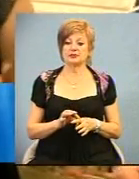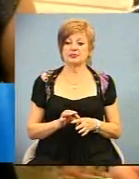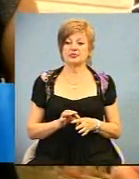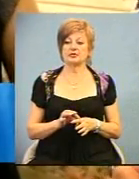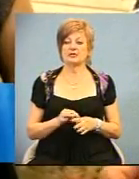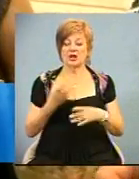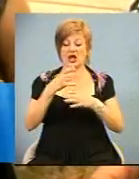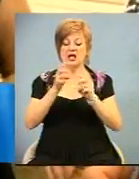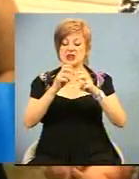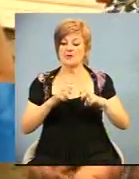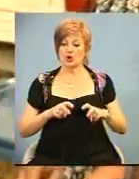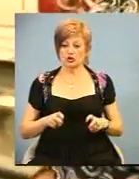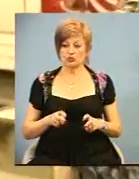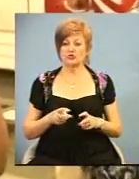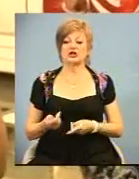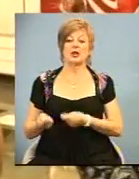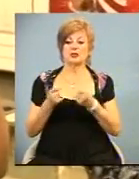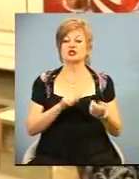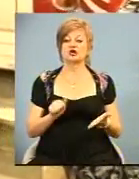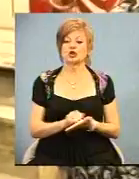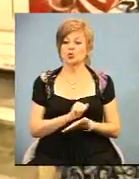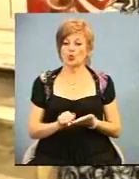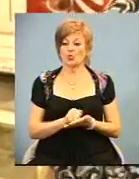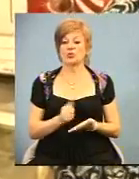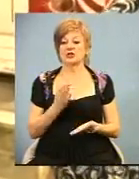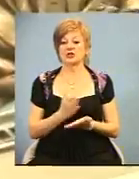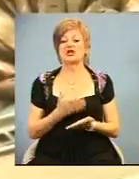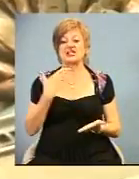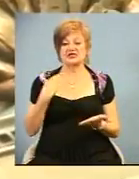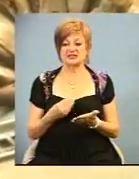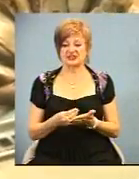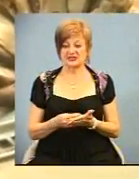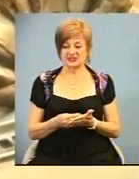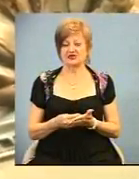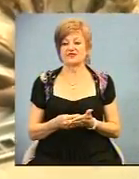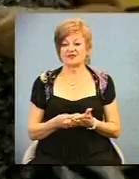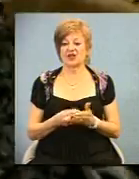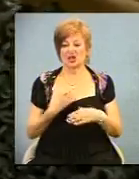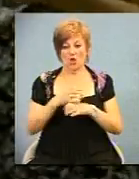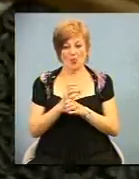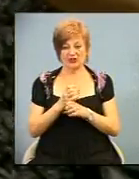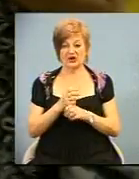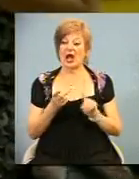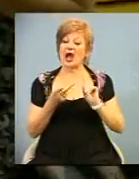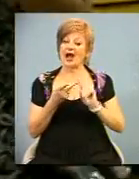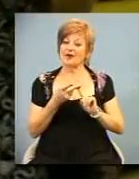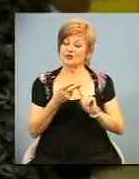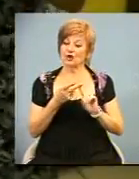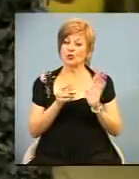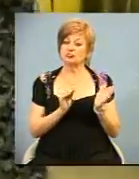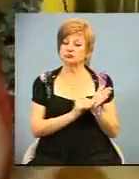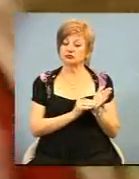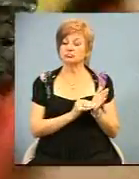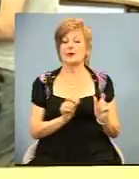лабораторию властного виробника, проверки документов, еще есть и свои независимые лаборатории. Другий пункт у списку визитов